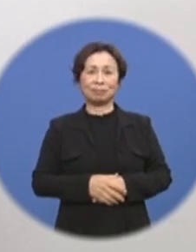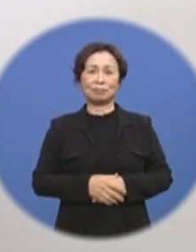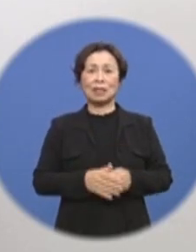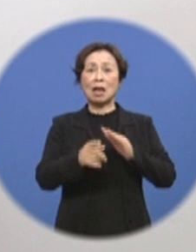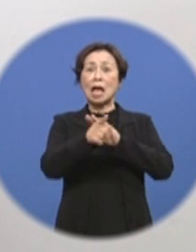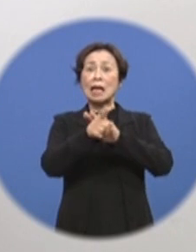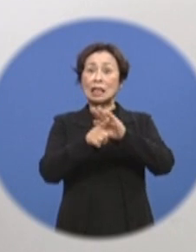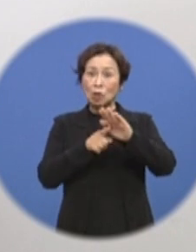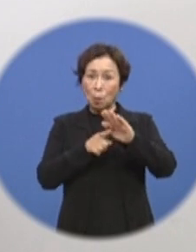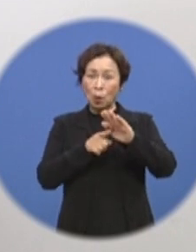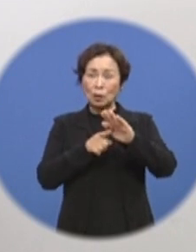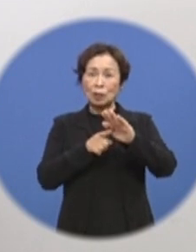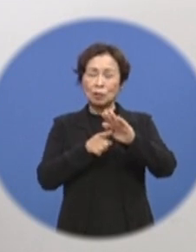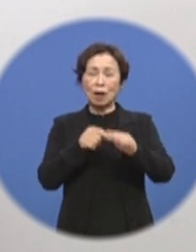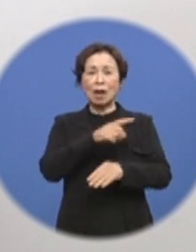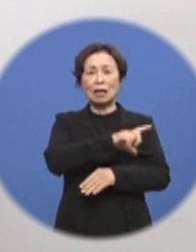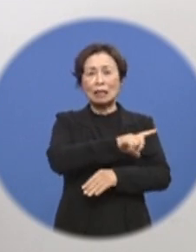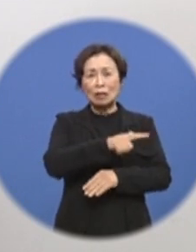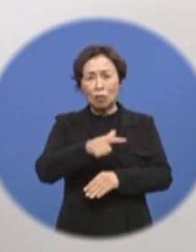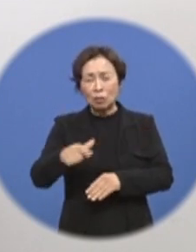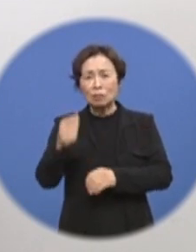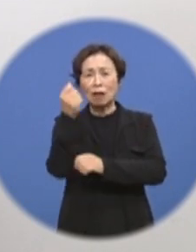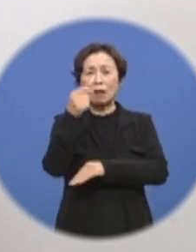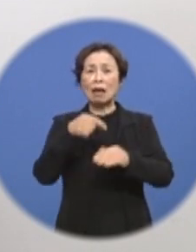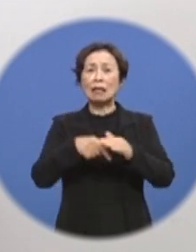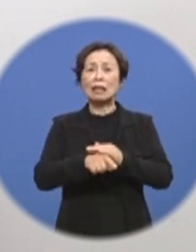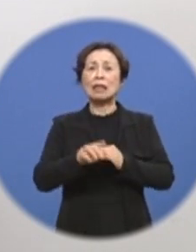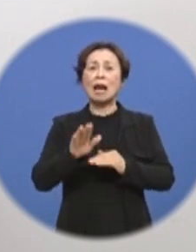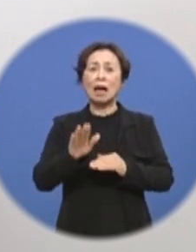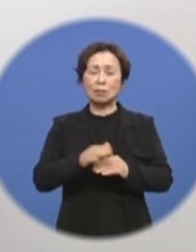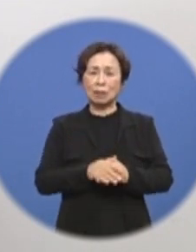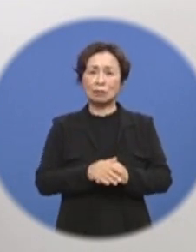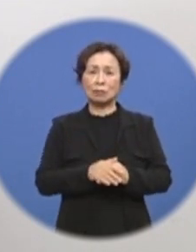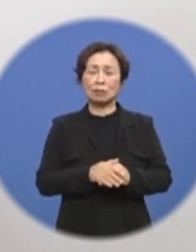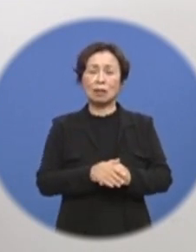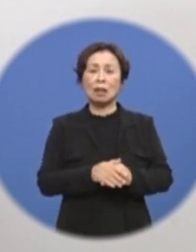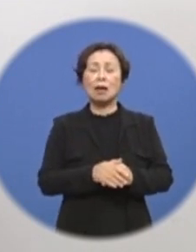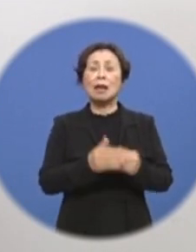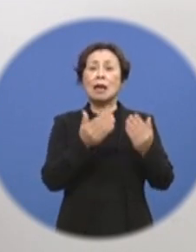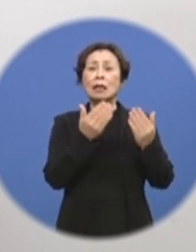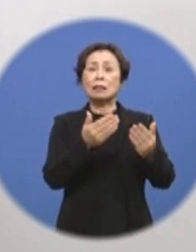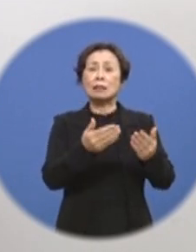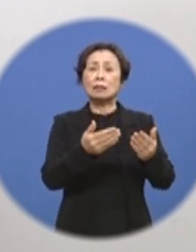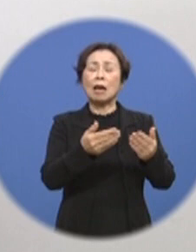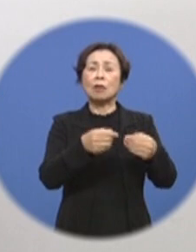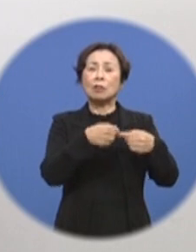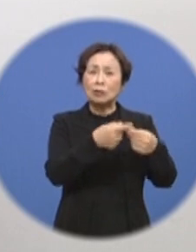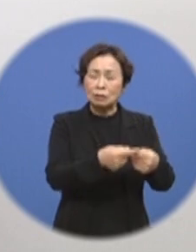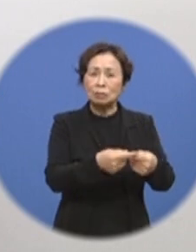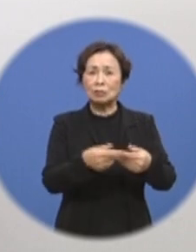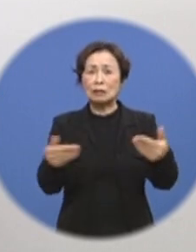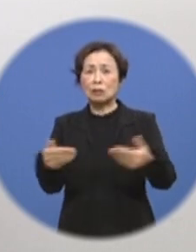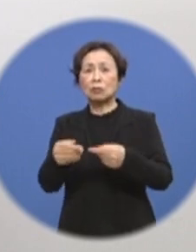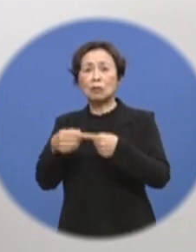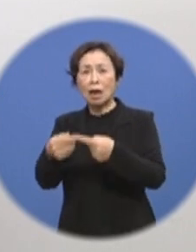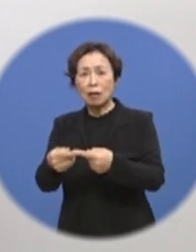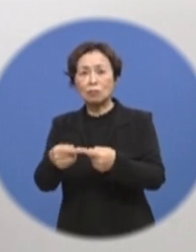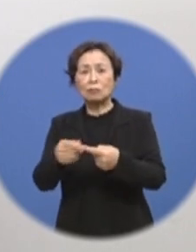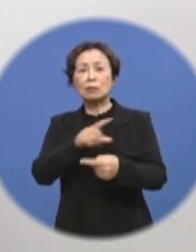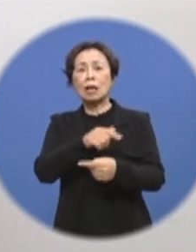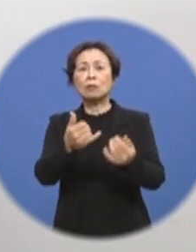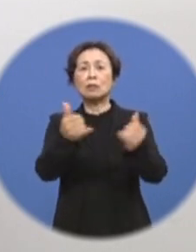ひきこもりはさまざまな要因で就学や就労なども社会的参加を